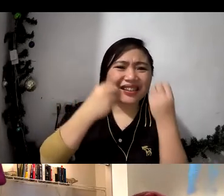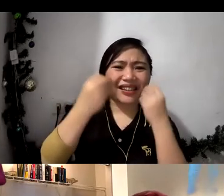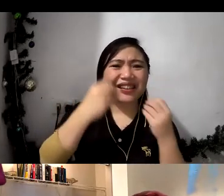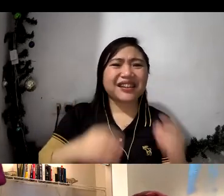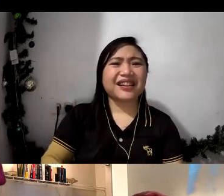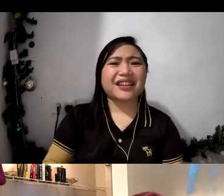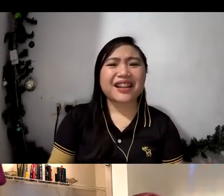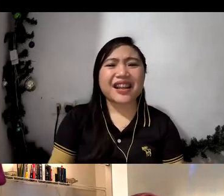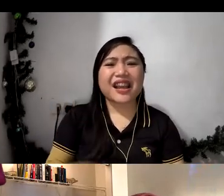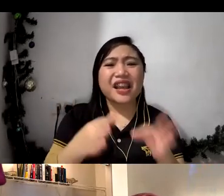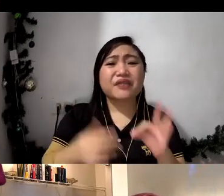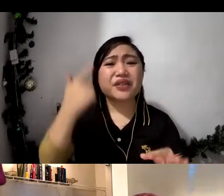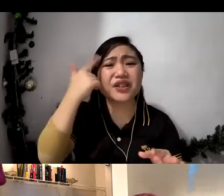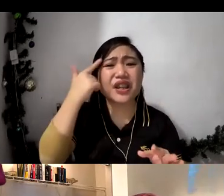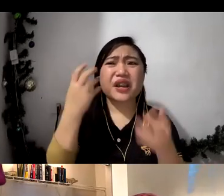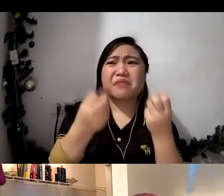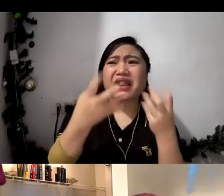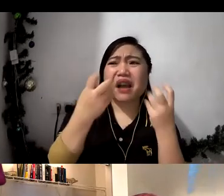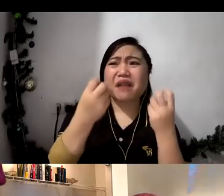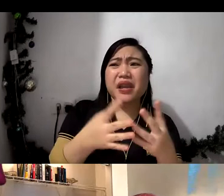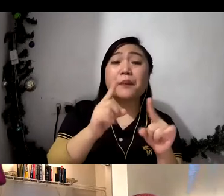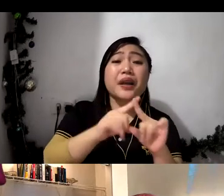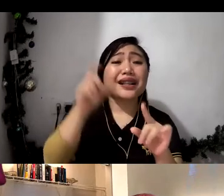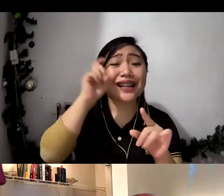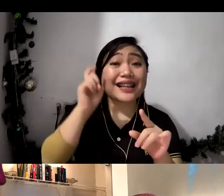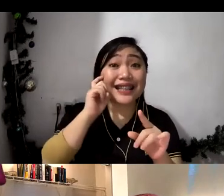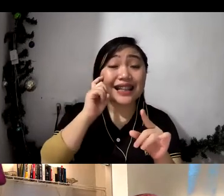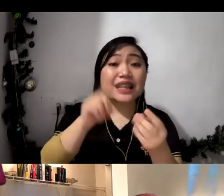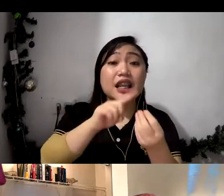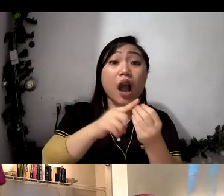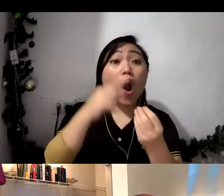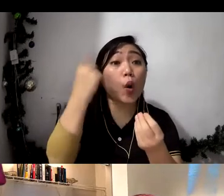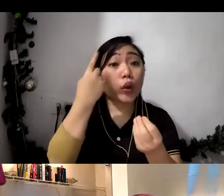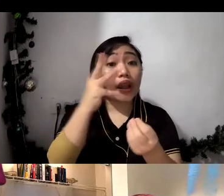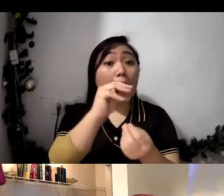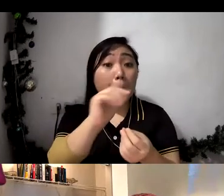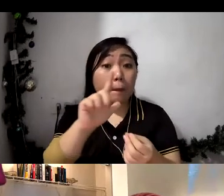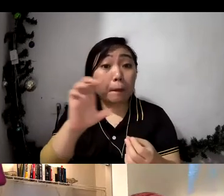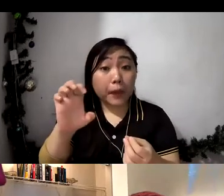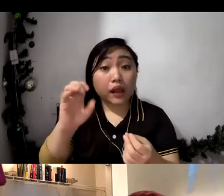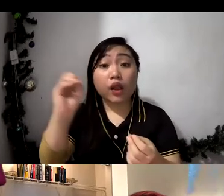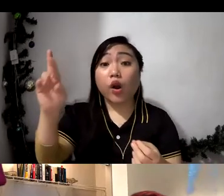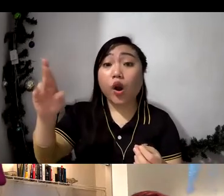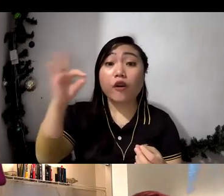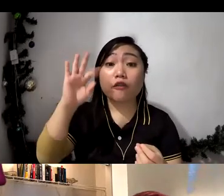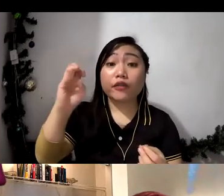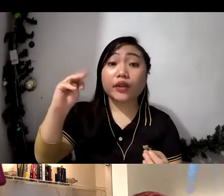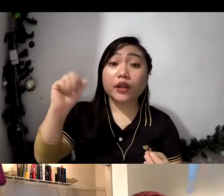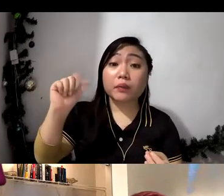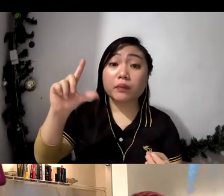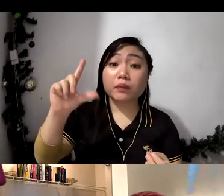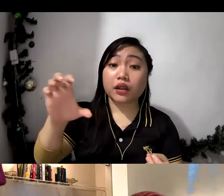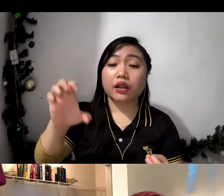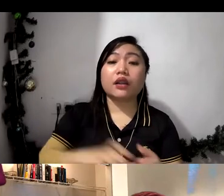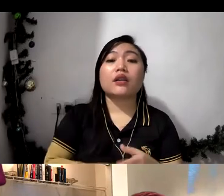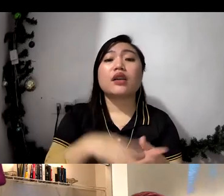Pag gender, maraming-marami yun. Ang dapat po na identification dyan ay sex, no? Pero, yun, when you talk about